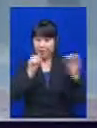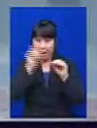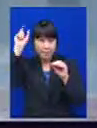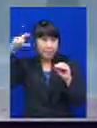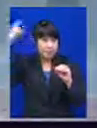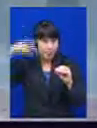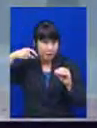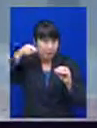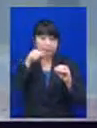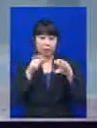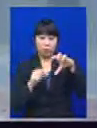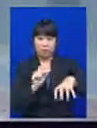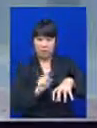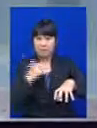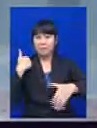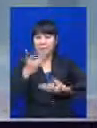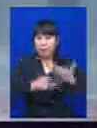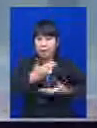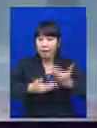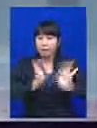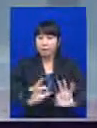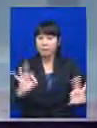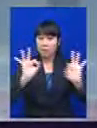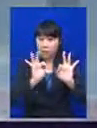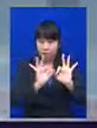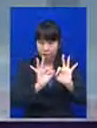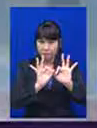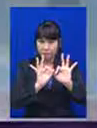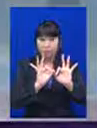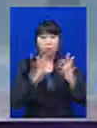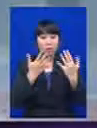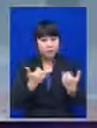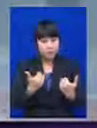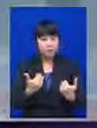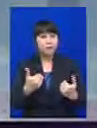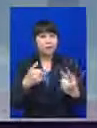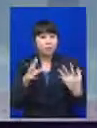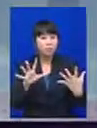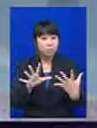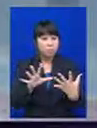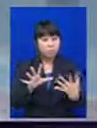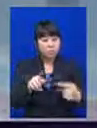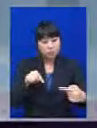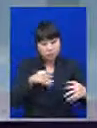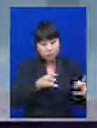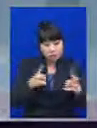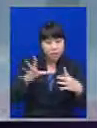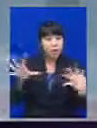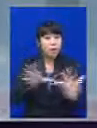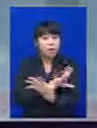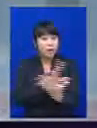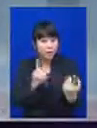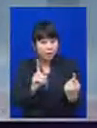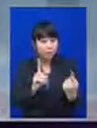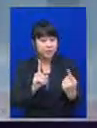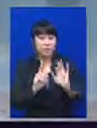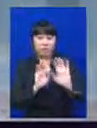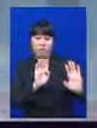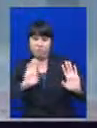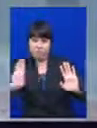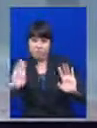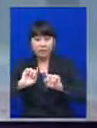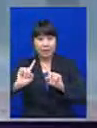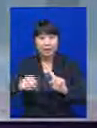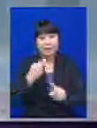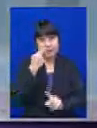เป็นจุดที่มีการค้าขายสำคัญแล้วนะครับความเป็นอยู่และก็วิถีรวมถึงวัฒนธรรมของคนสองฝั่งก็ยัง